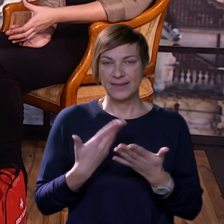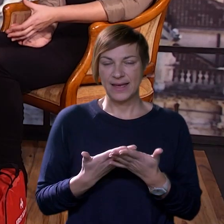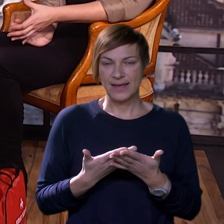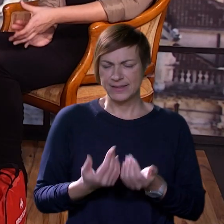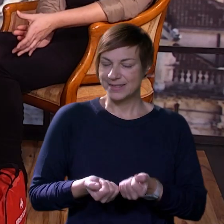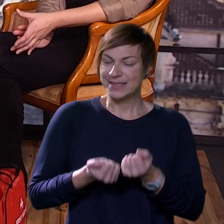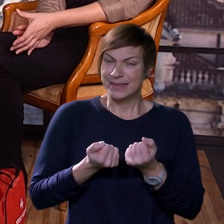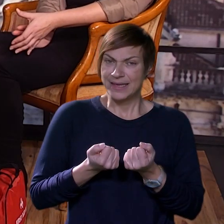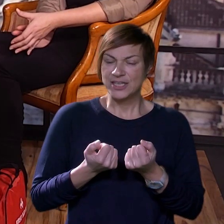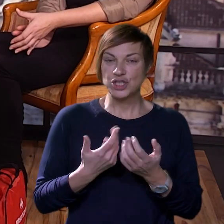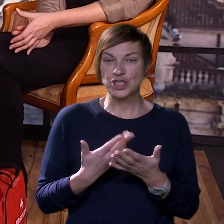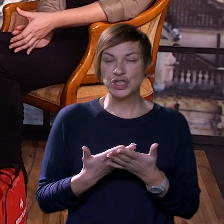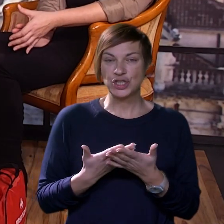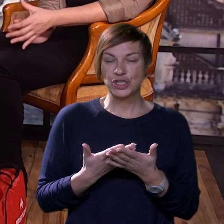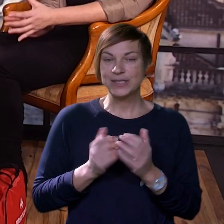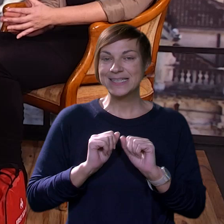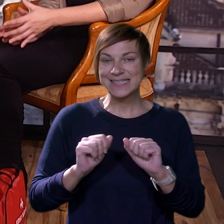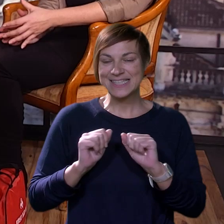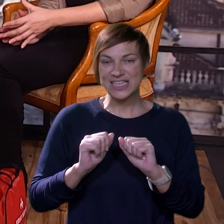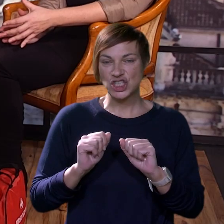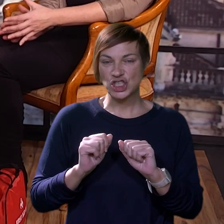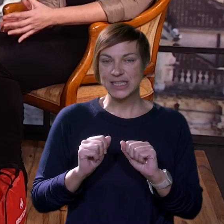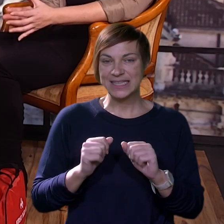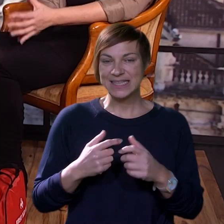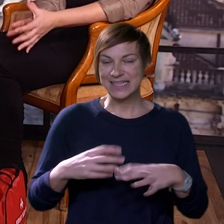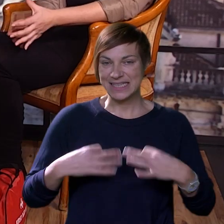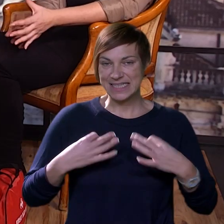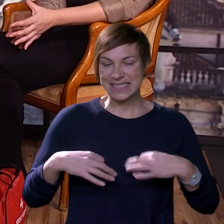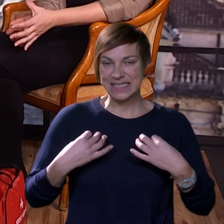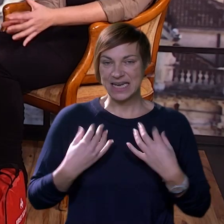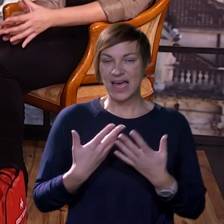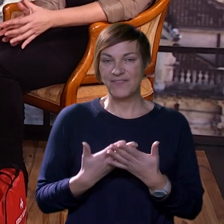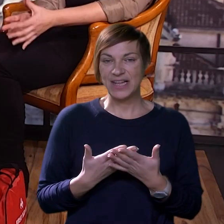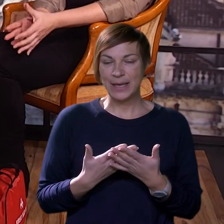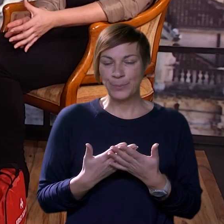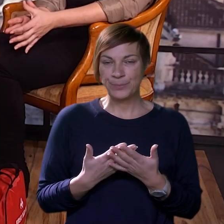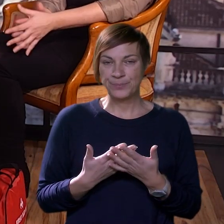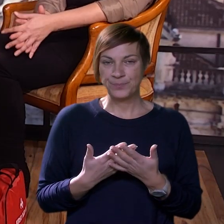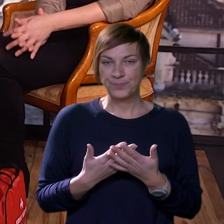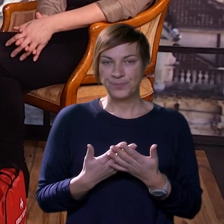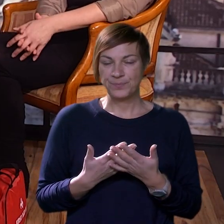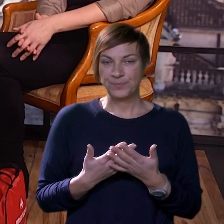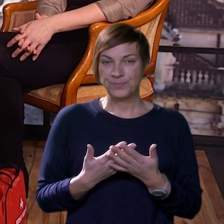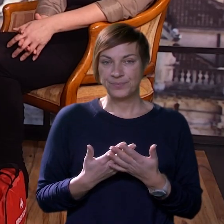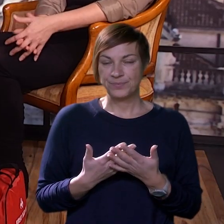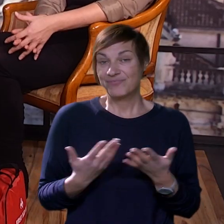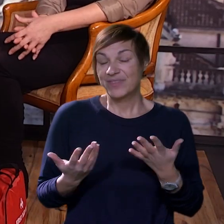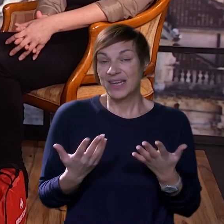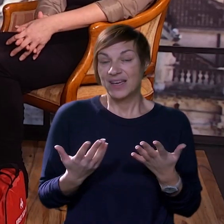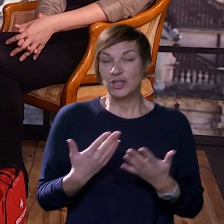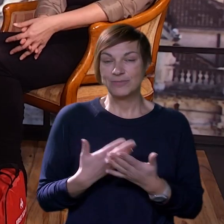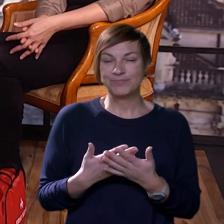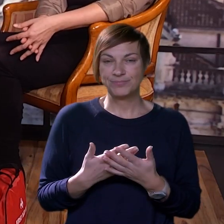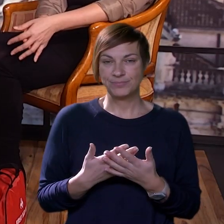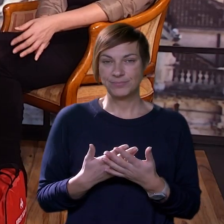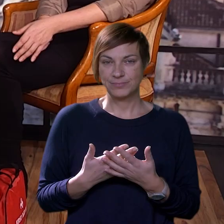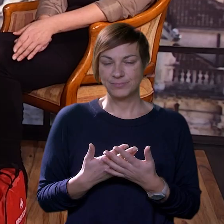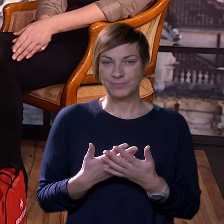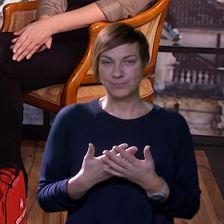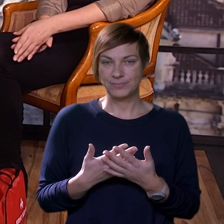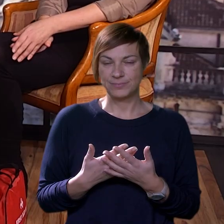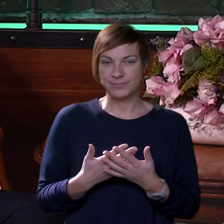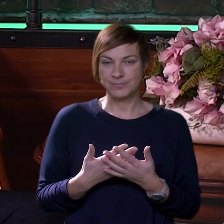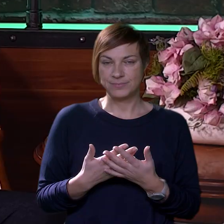danas teško zaštititi zdravlje? Štititi zdravlje? Na koji način? Na koji